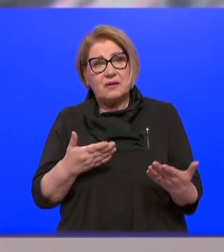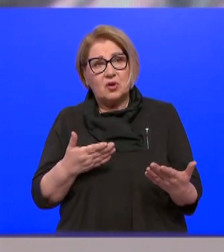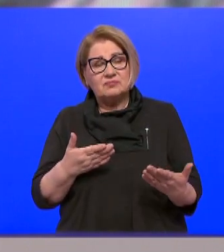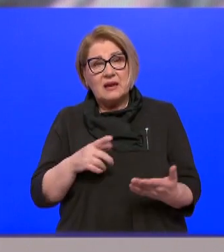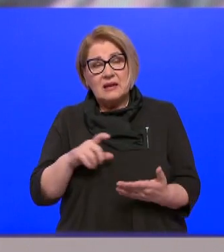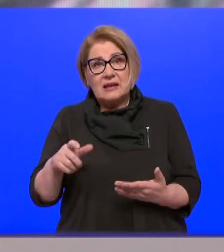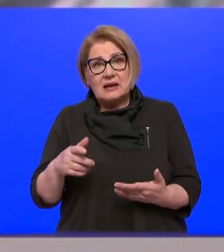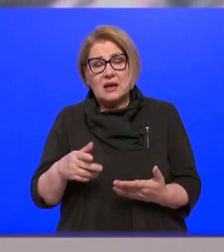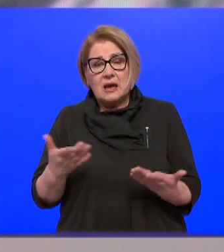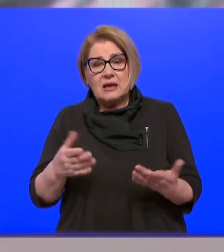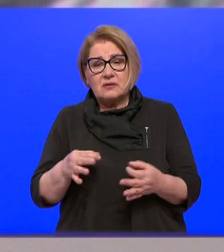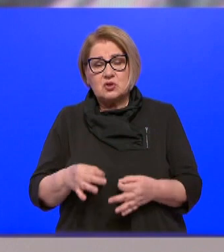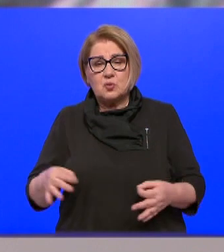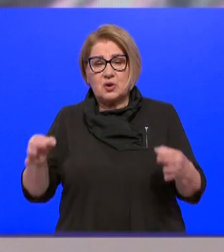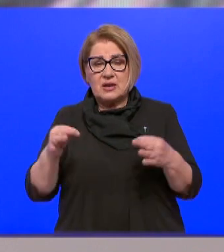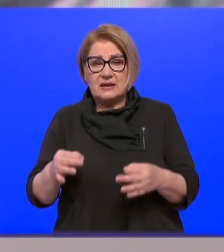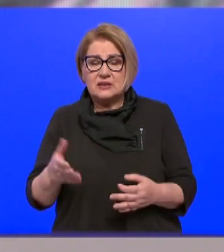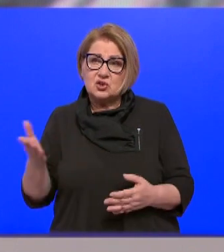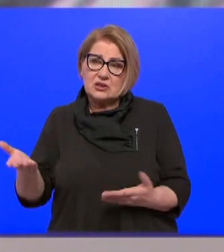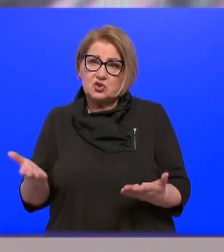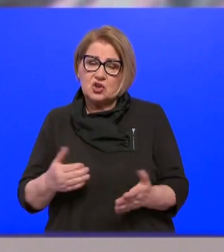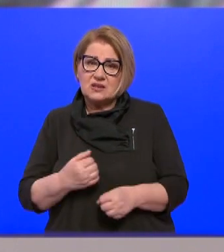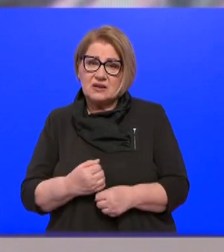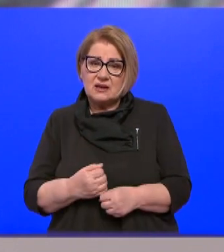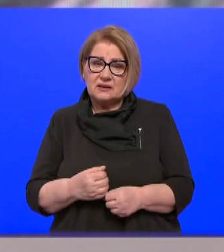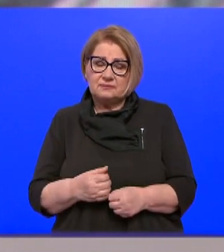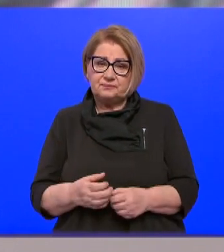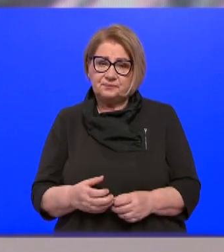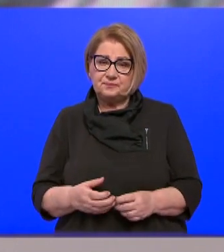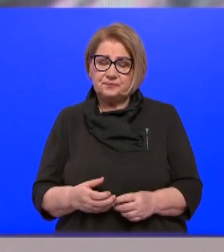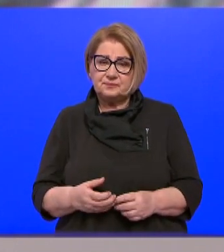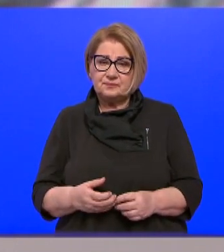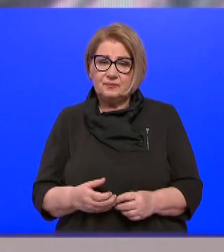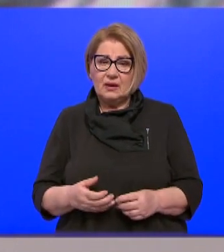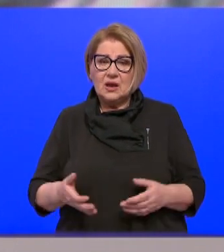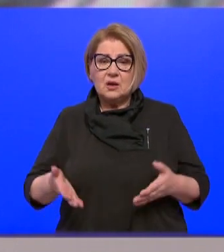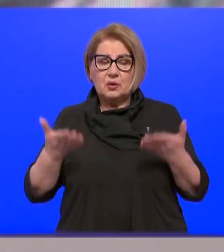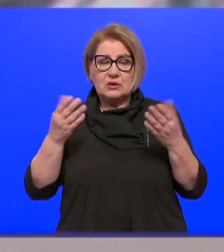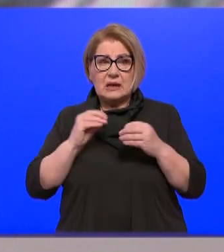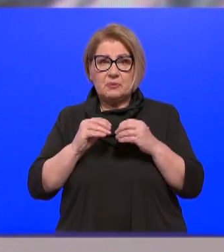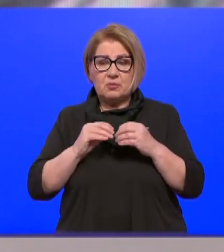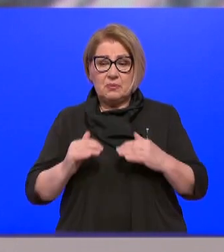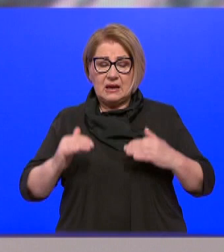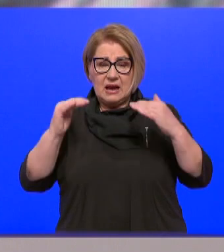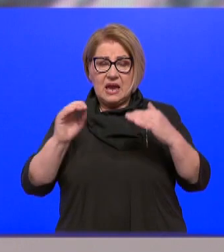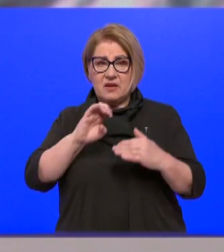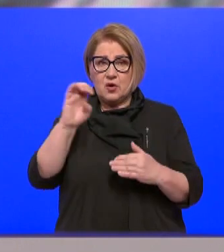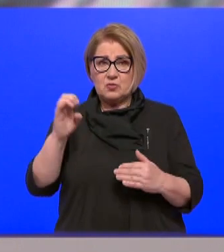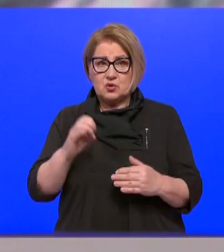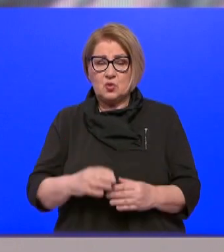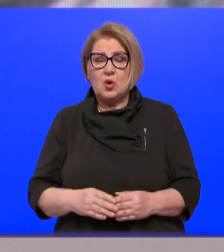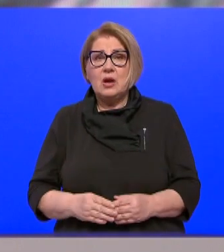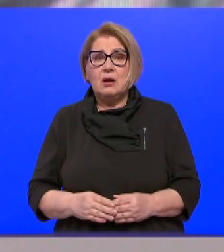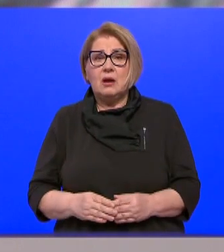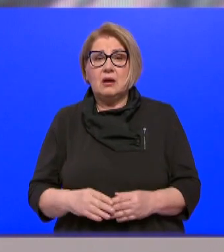koje projekte? Malo nam istaknite, ste se vi za njih založili. Dakle, ja sam podigla njihov problem na evropsku razinu kad sam bila zastupnica u